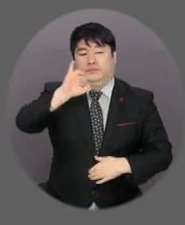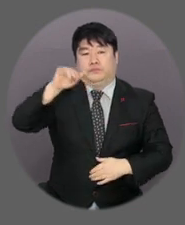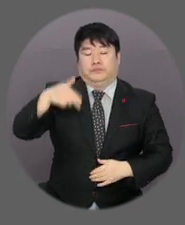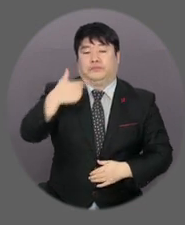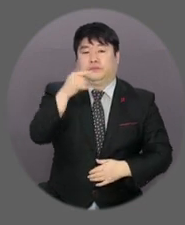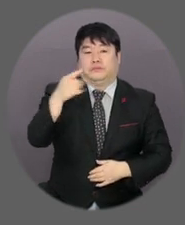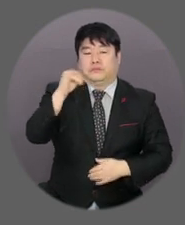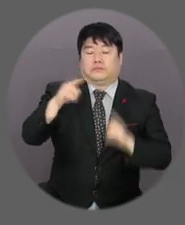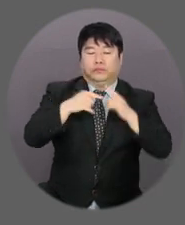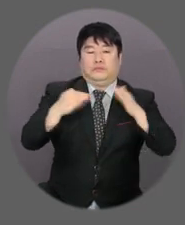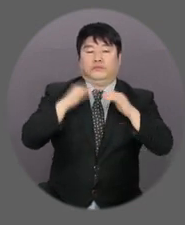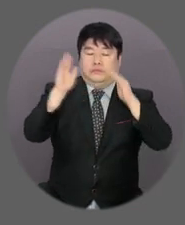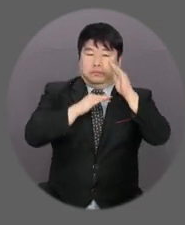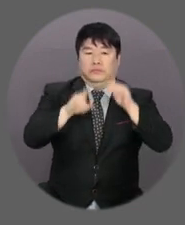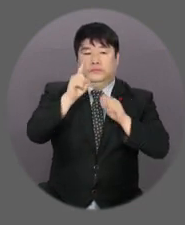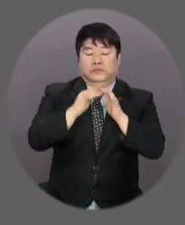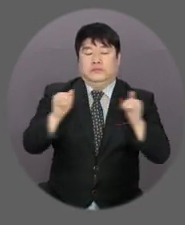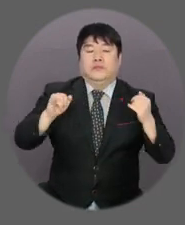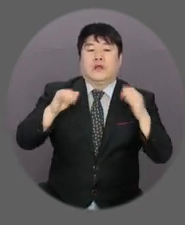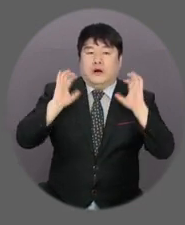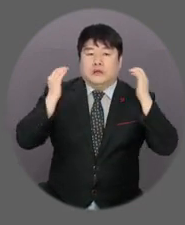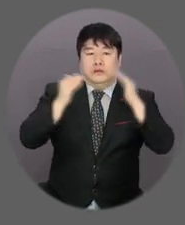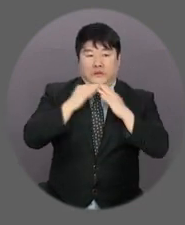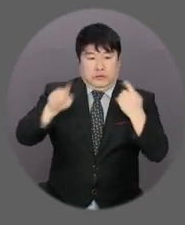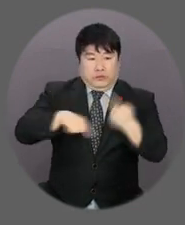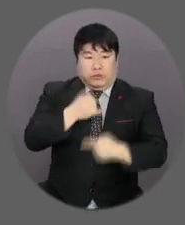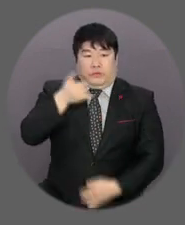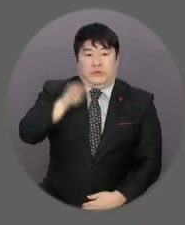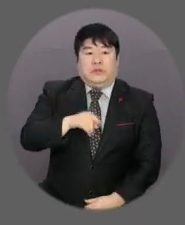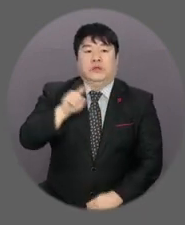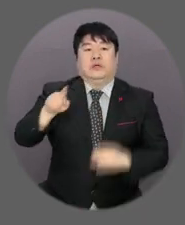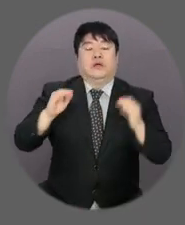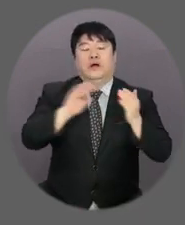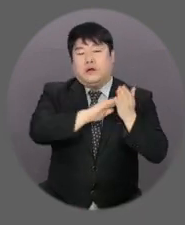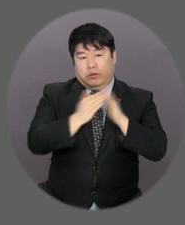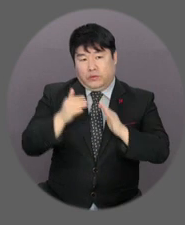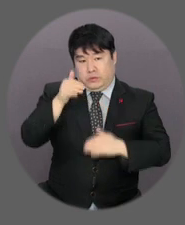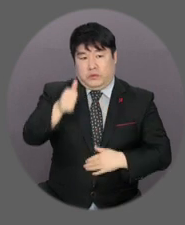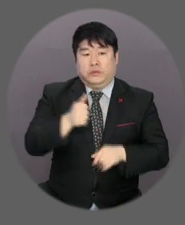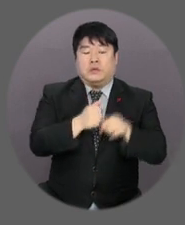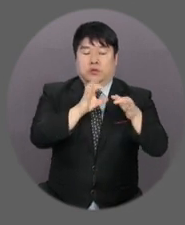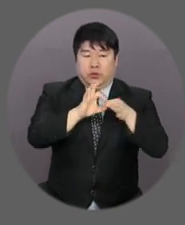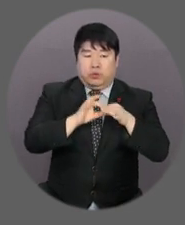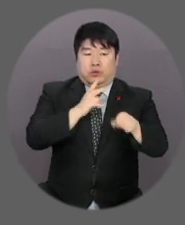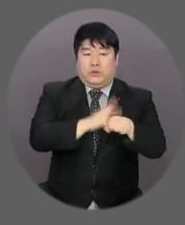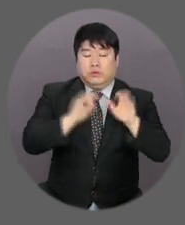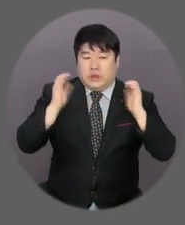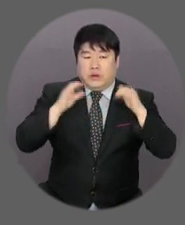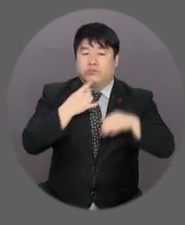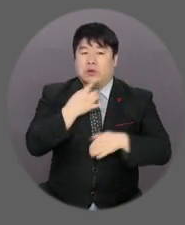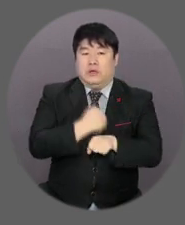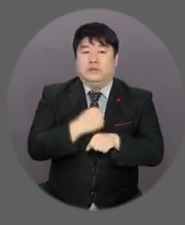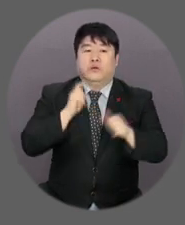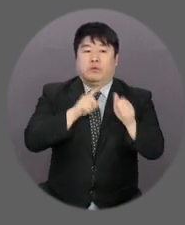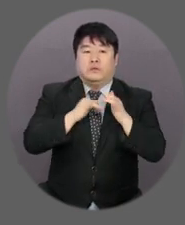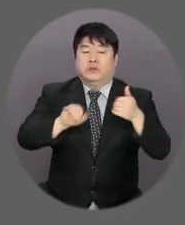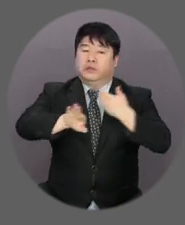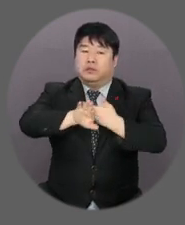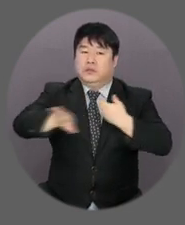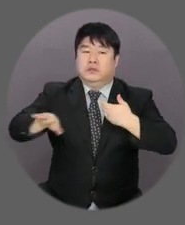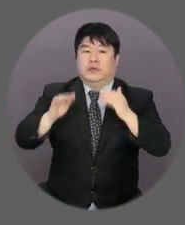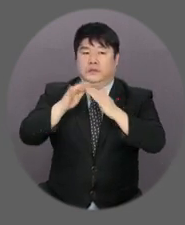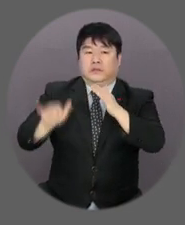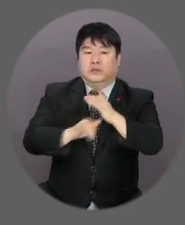중 한 명이 어린이집을 운영하고 있는데 이 원장을 통해 교사와 원아뿐만 아니라 확진자의 또 다른 가족까지